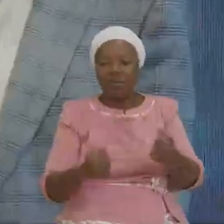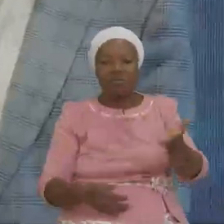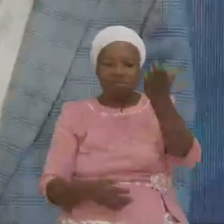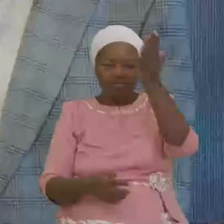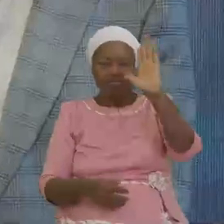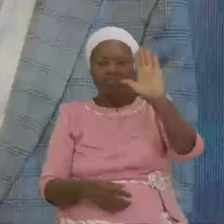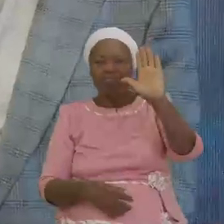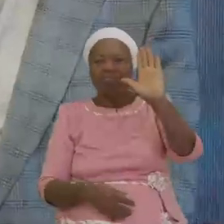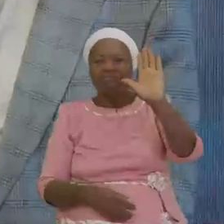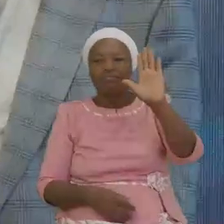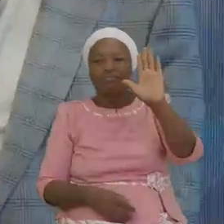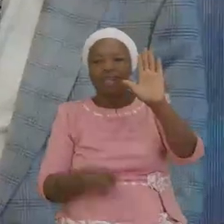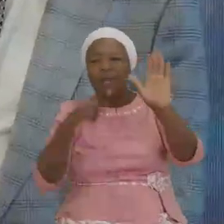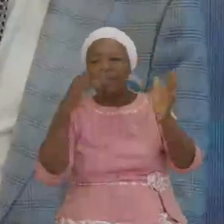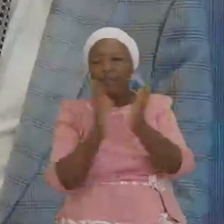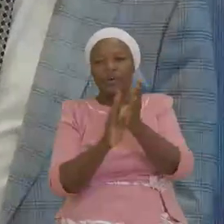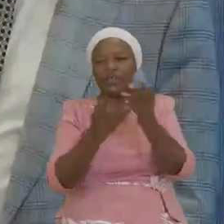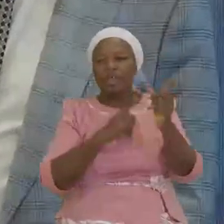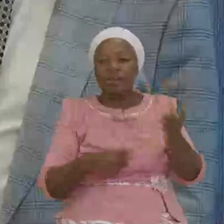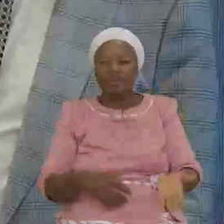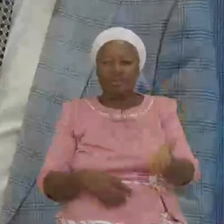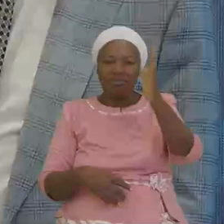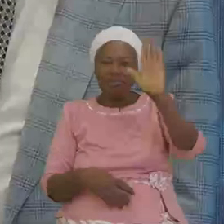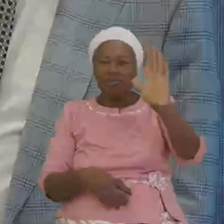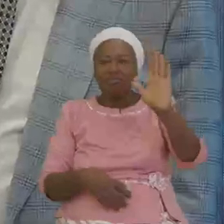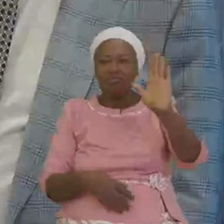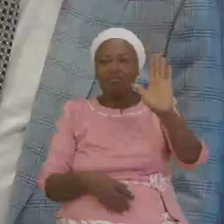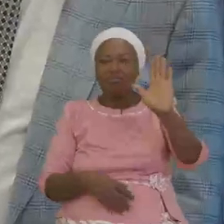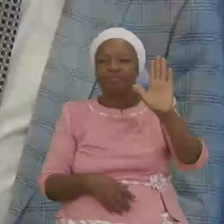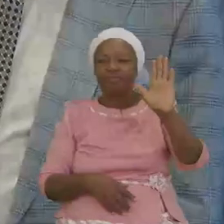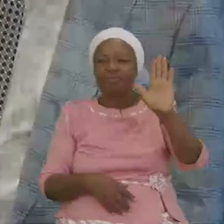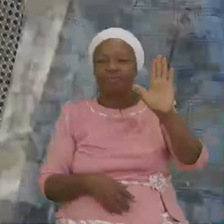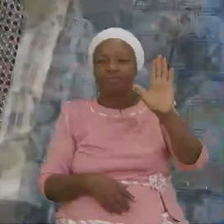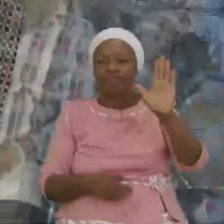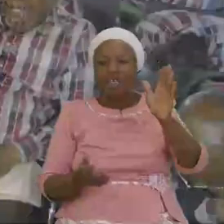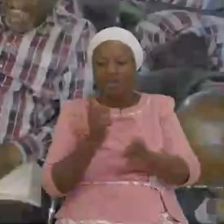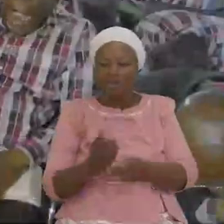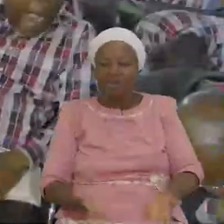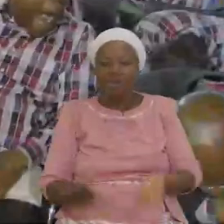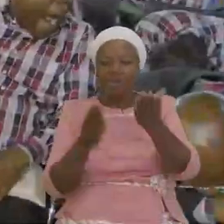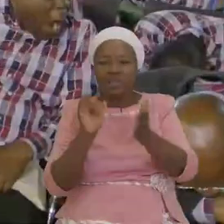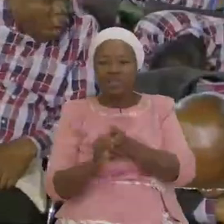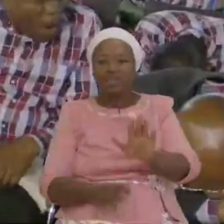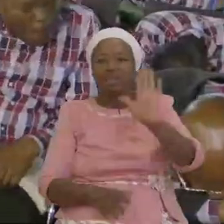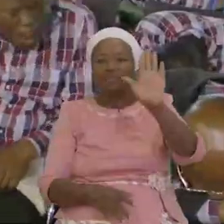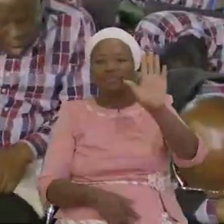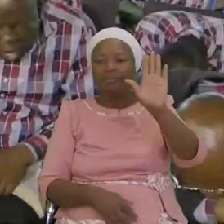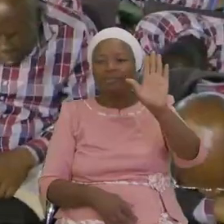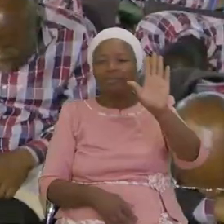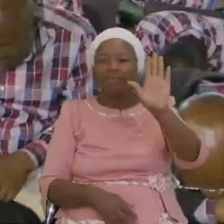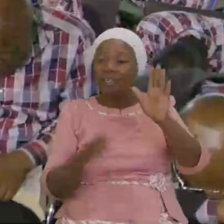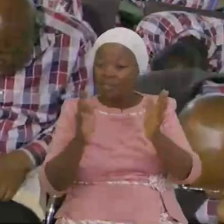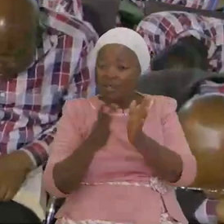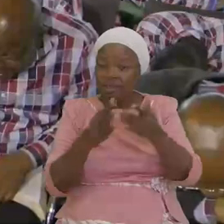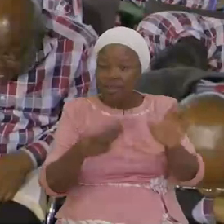Je crois. Où êtes-vous? Où es-tu? Lève la main là. Gloire à Dieu. Lève la main là. Gloire à Dieu.